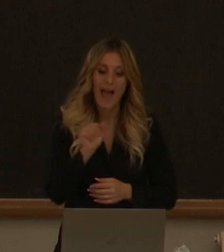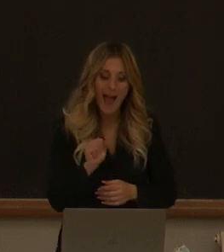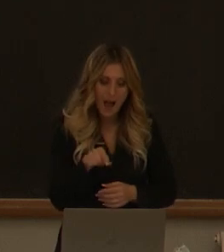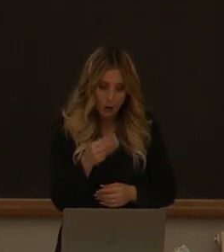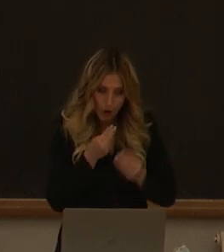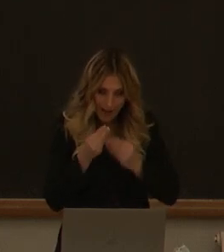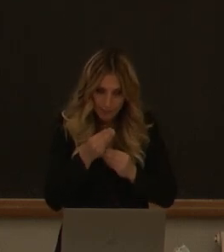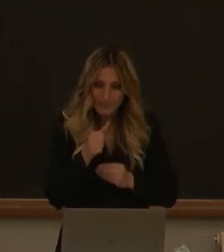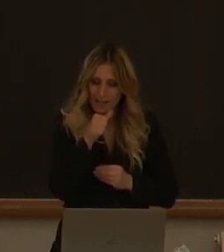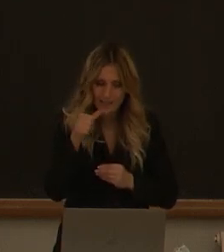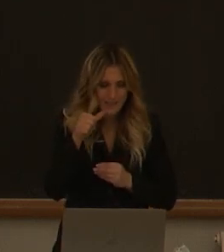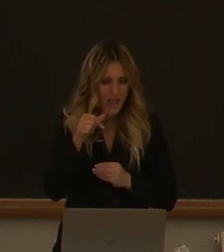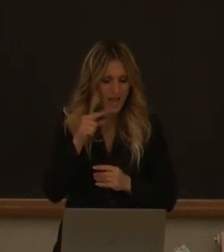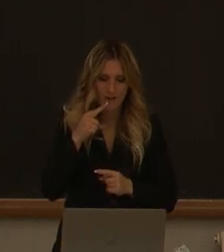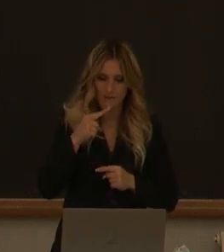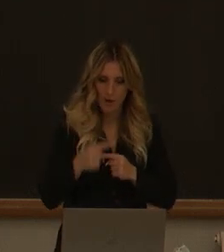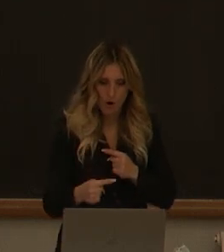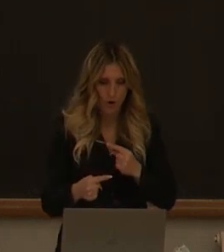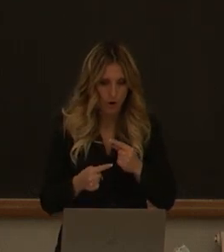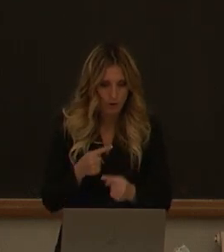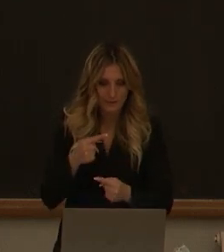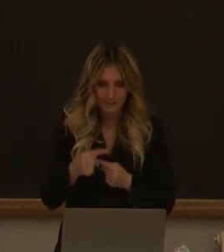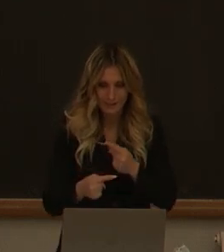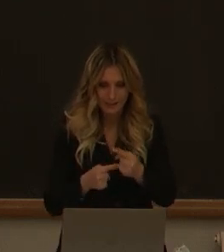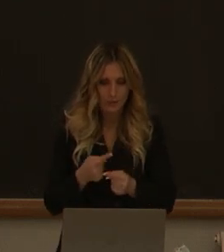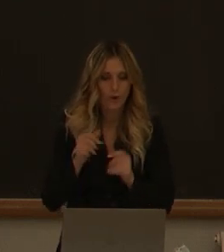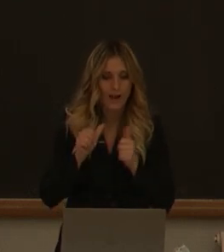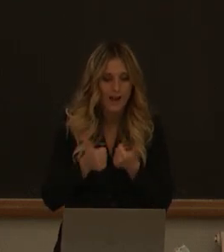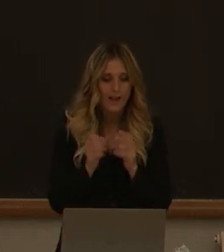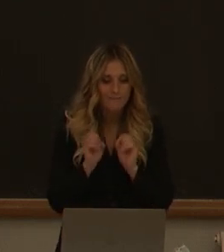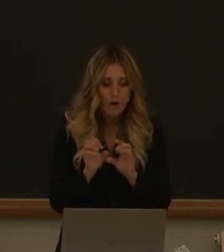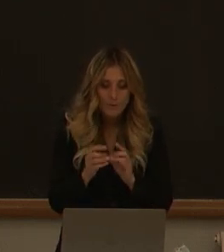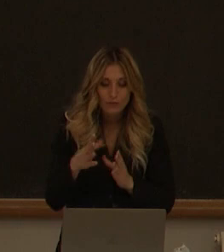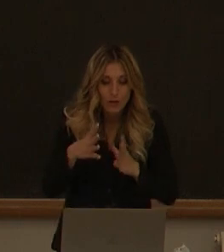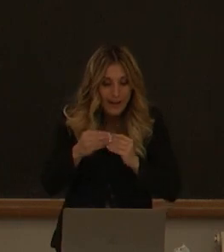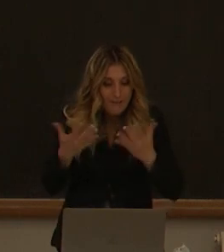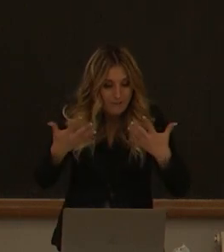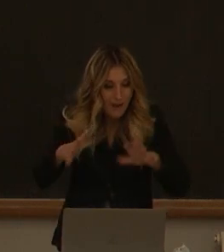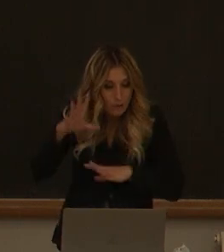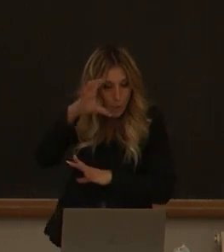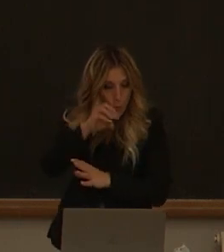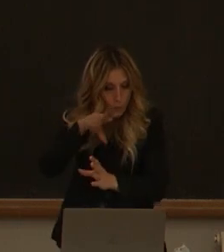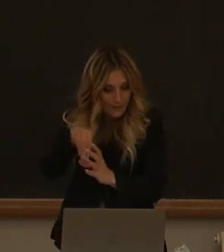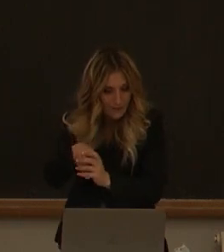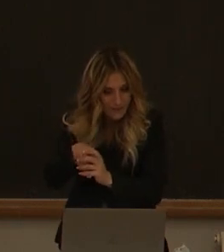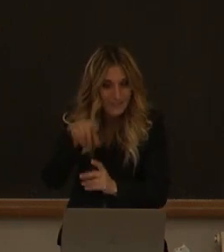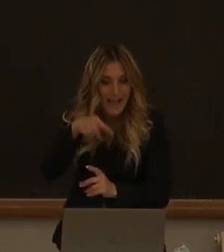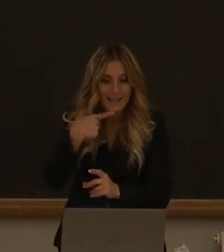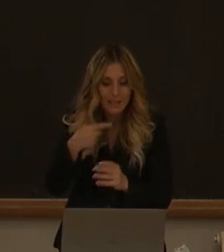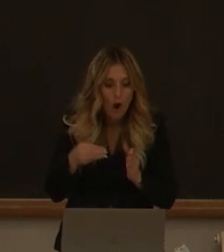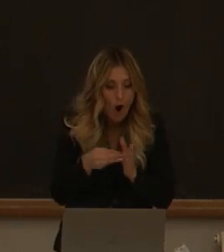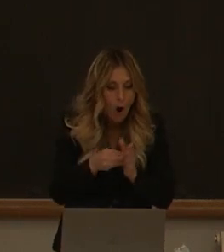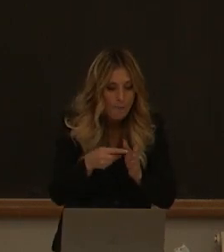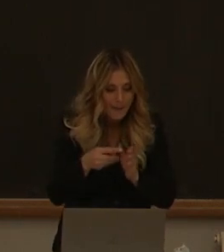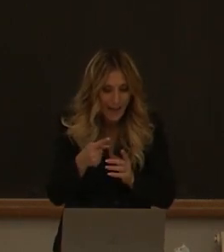agroalimentare continua, sia degli, ovviamente una formazione fatta all'università, ma anche degli operatori della filiera.